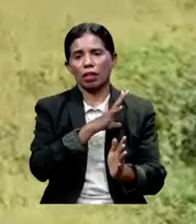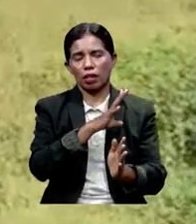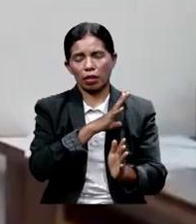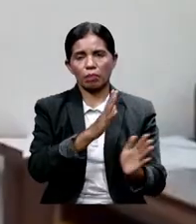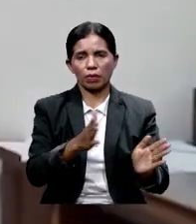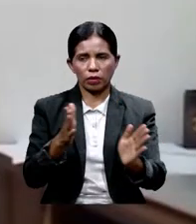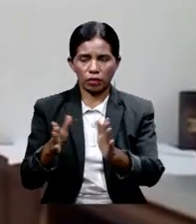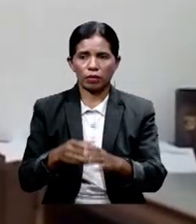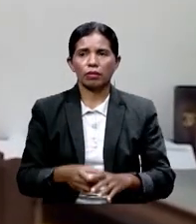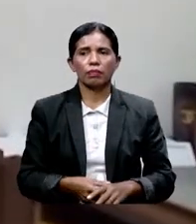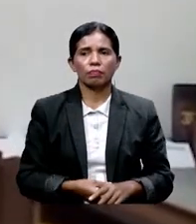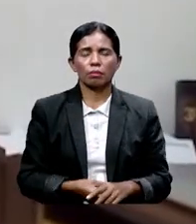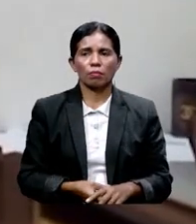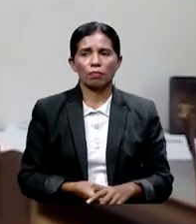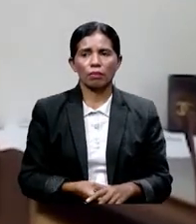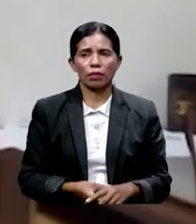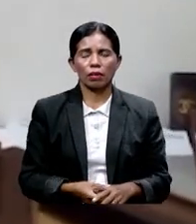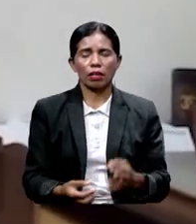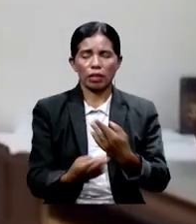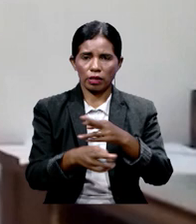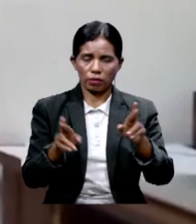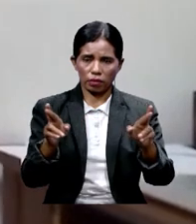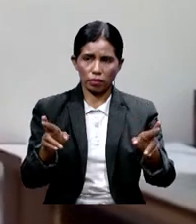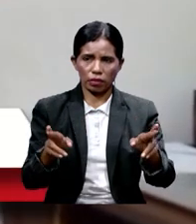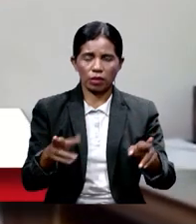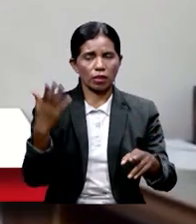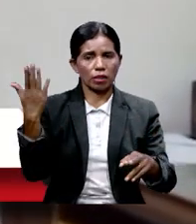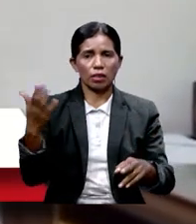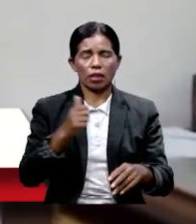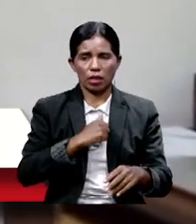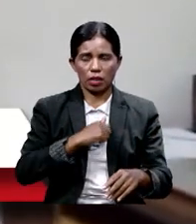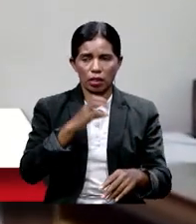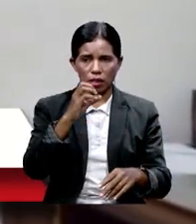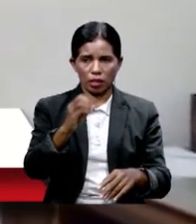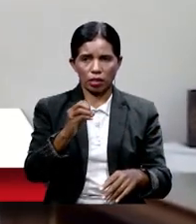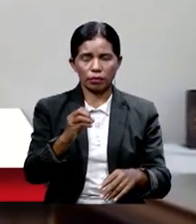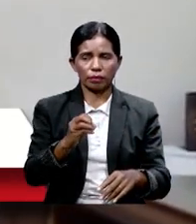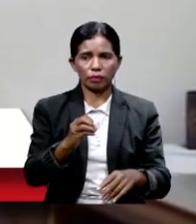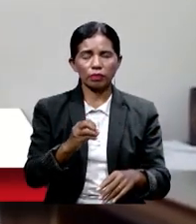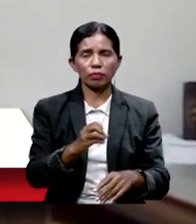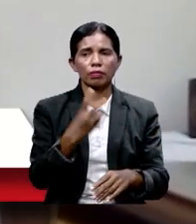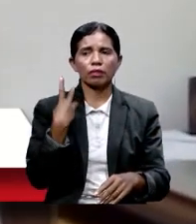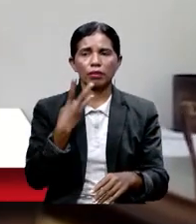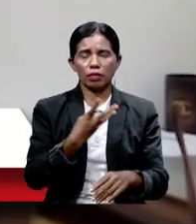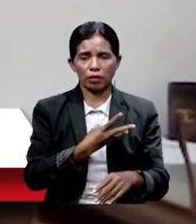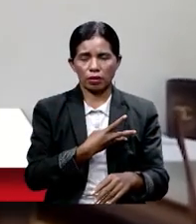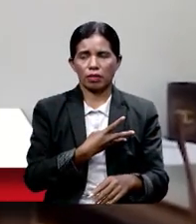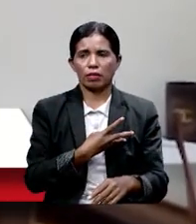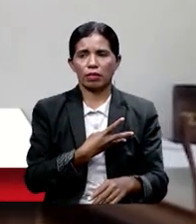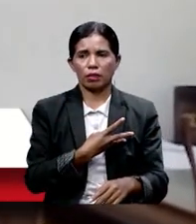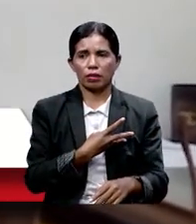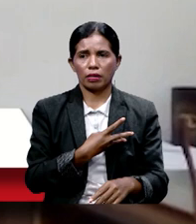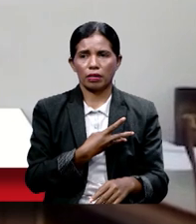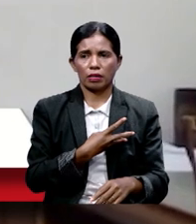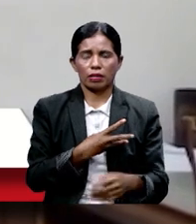tenderizasam. Konsultan dari makabora Ia Ainaro, ni, zuen bintia entre